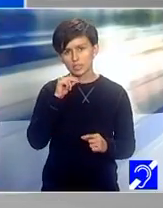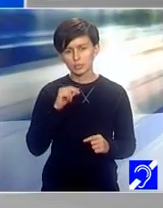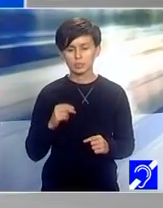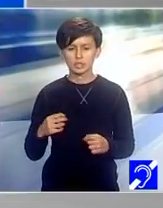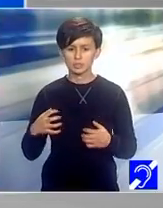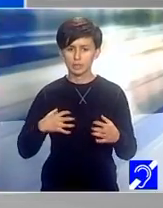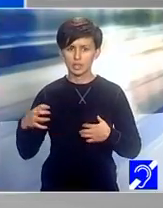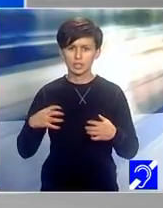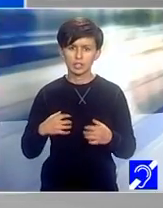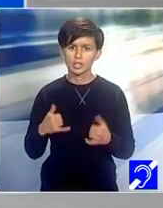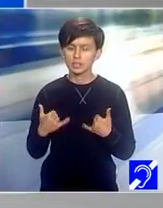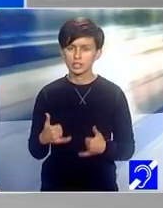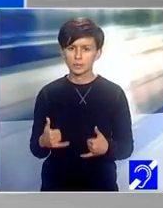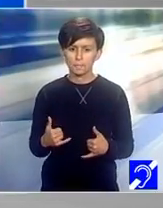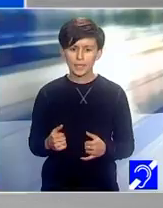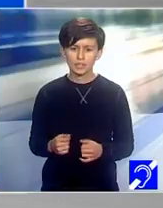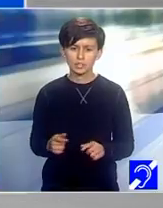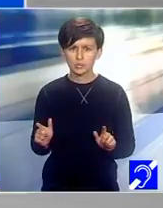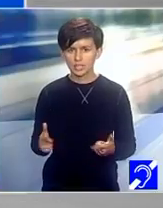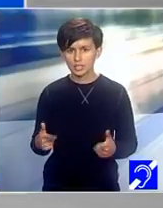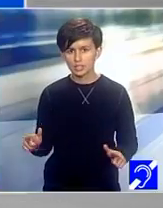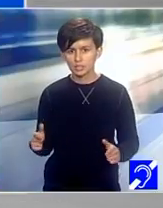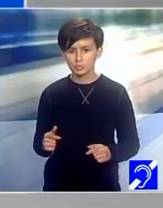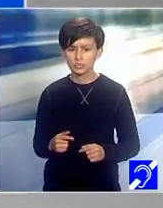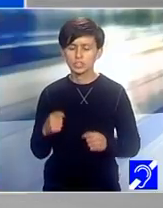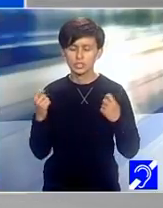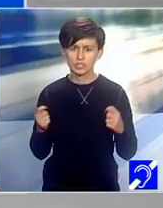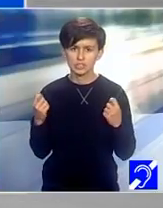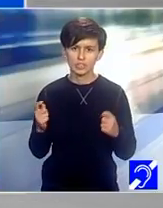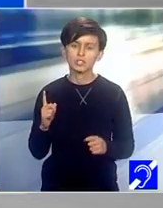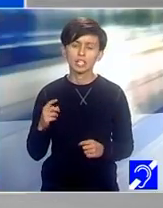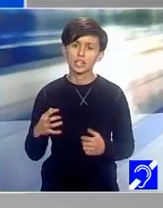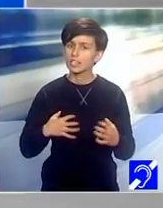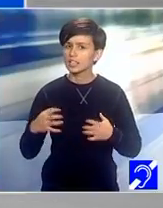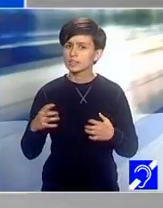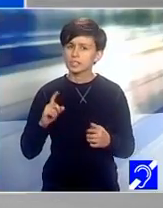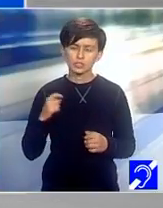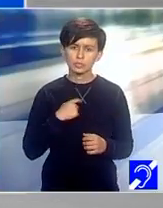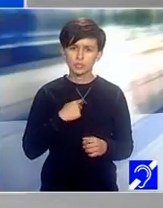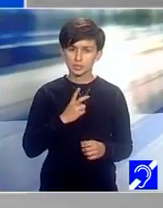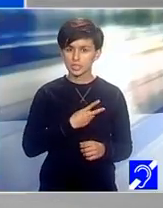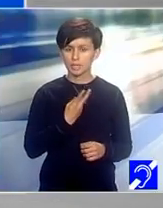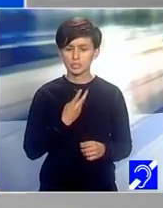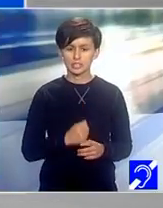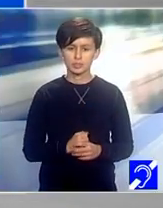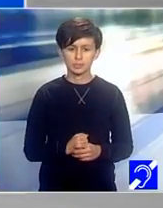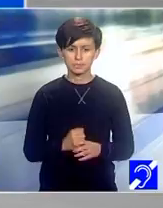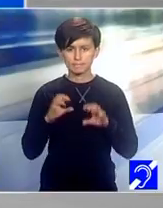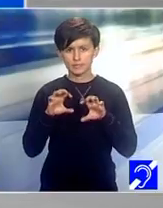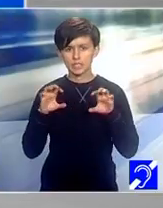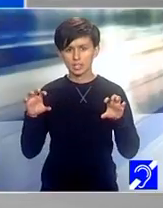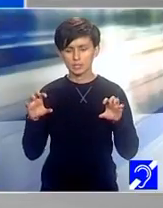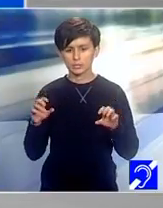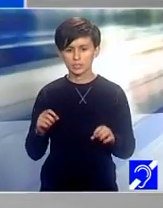de artă contemporană, dar la teatru nu ne putem lăuda chiar așa. Muzee, de asemenea,